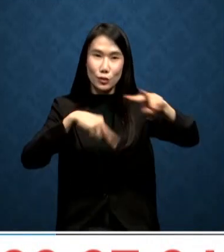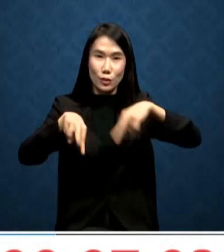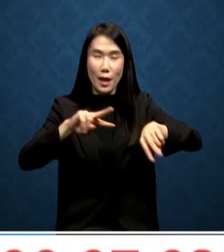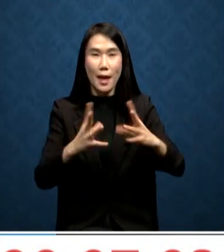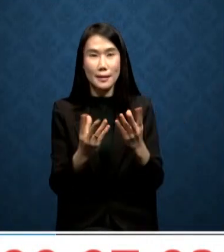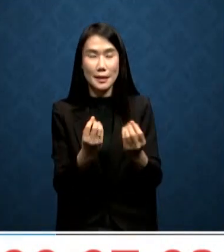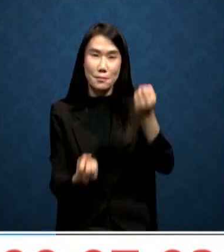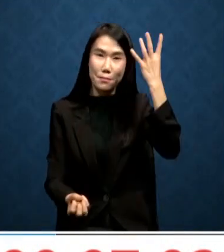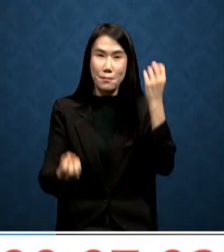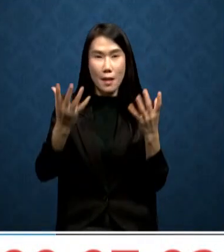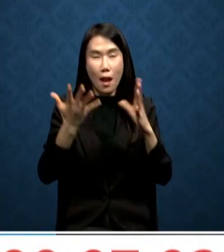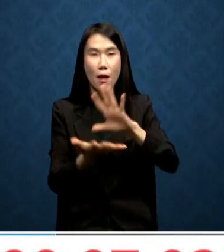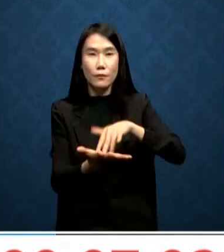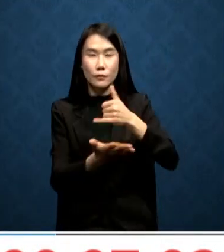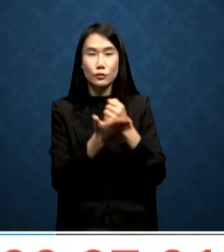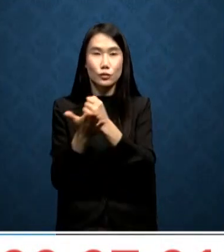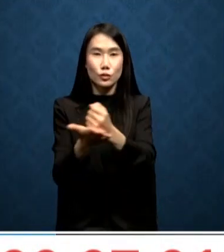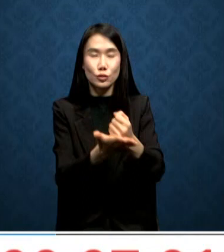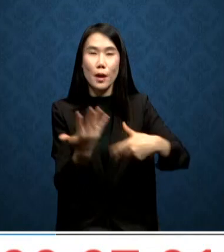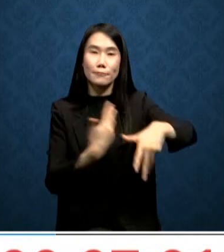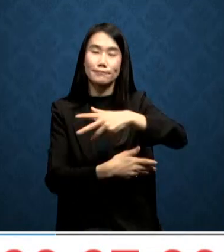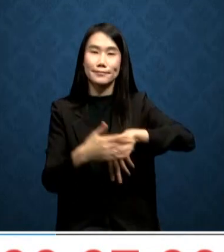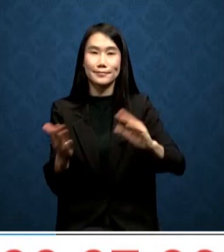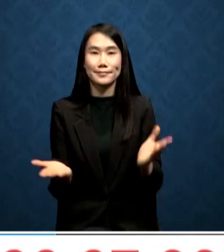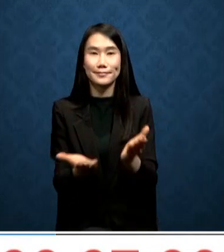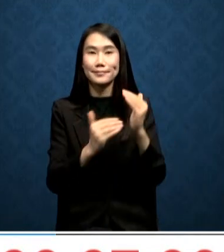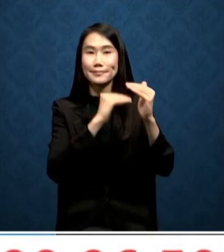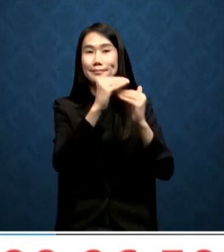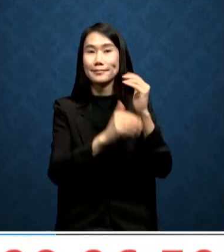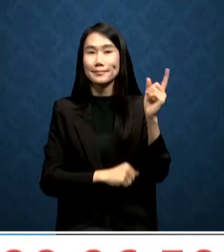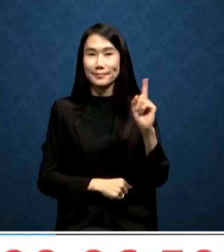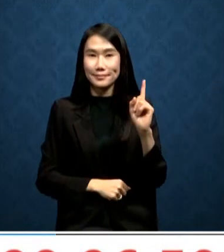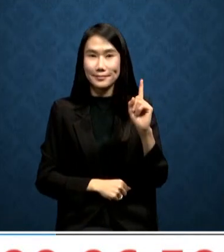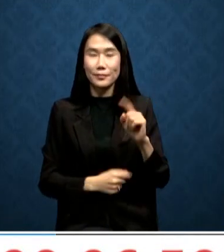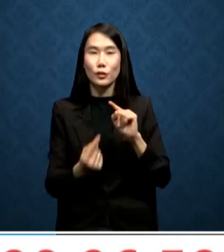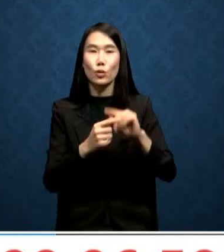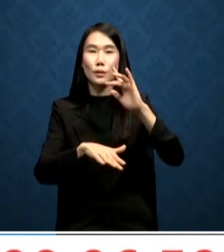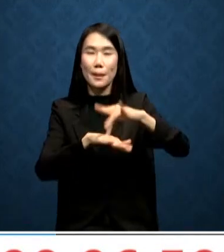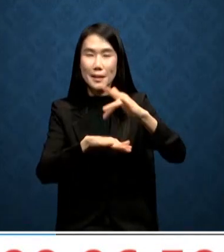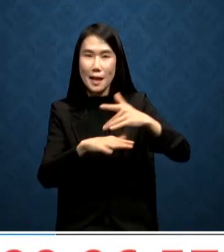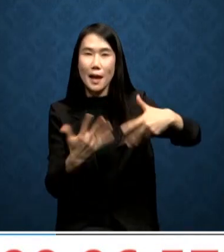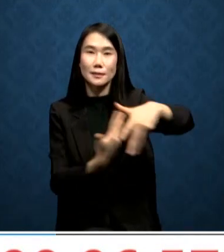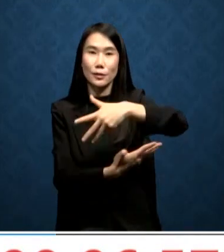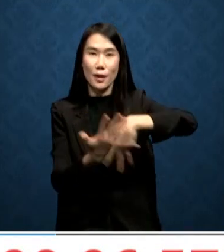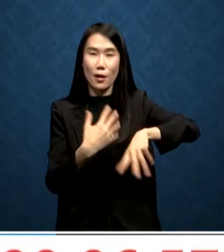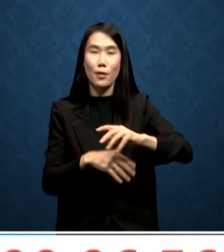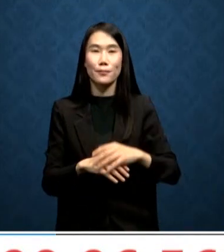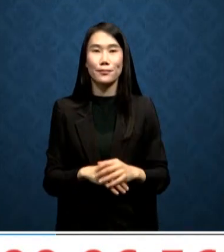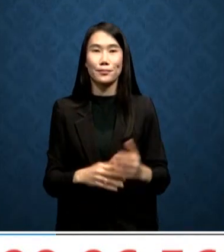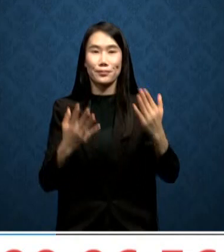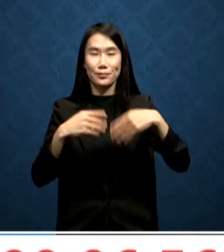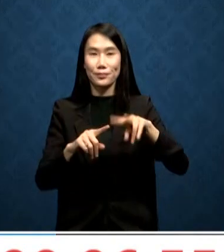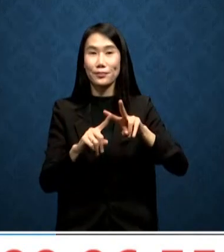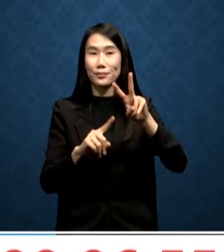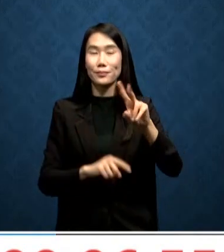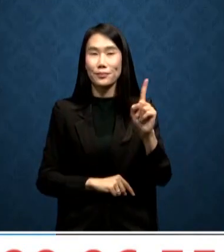ที่ฟื้นฟูส่งเสริมและการพัฒนาทรัพยากรนะครับประเด็นที่2